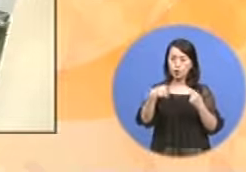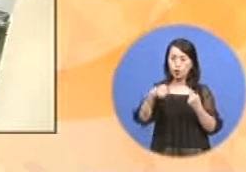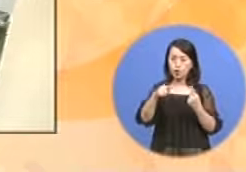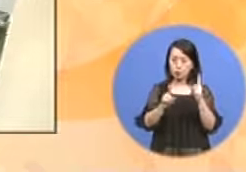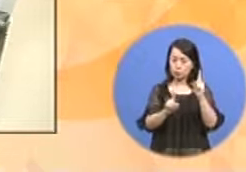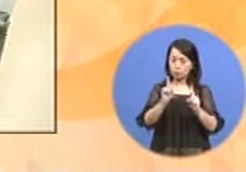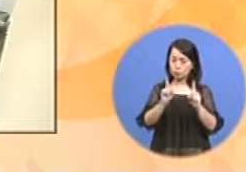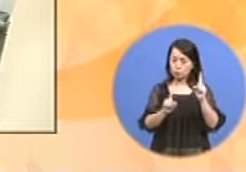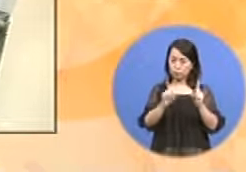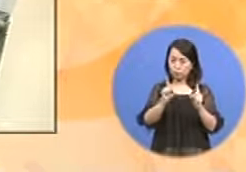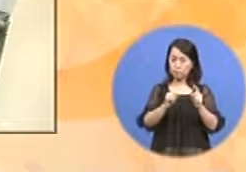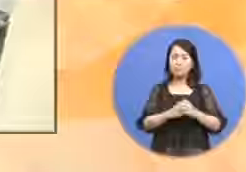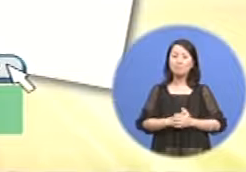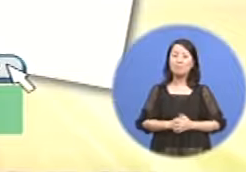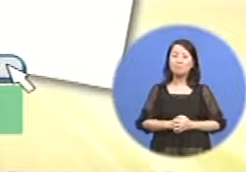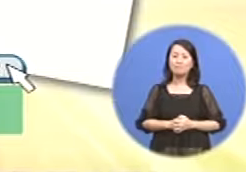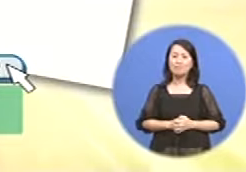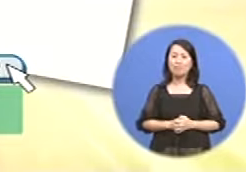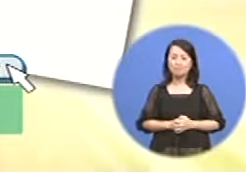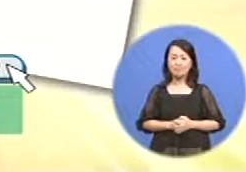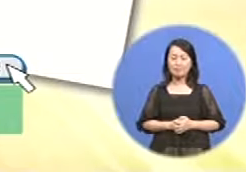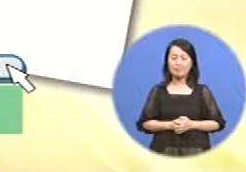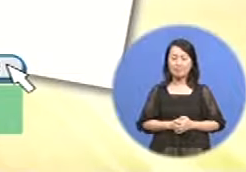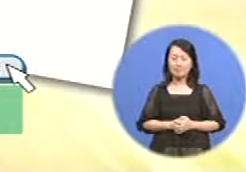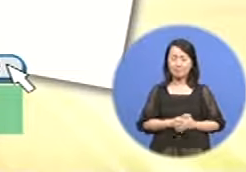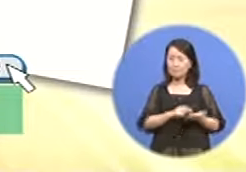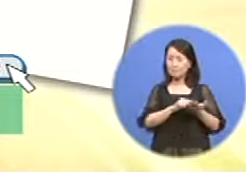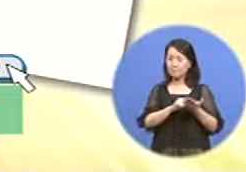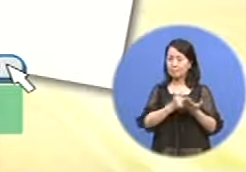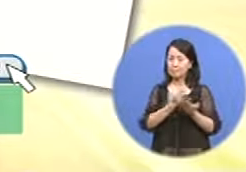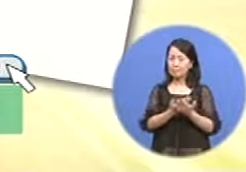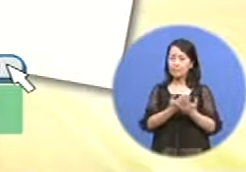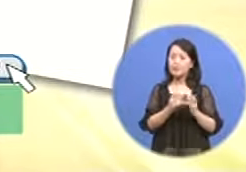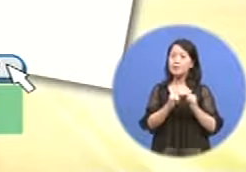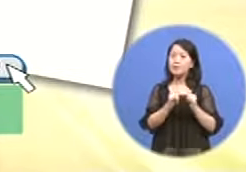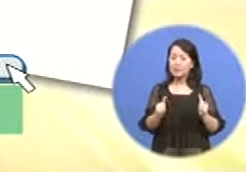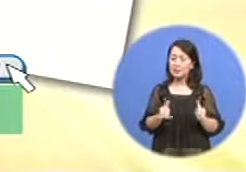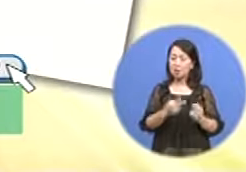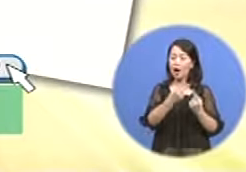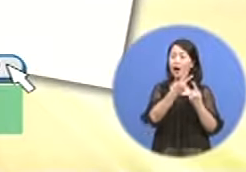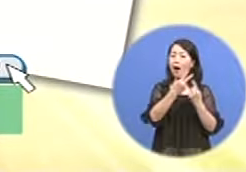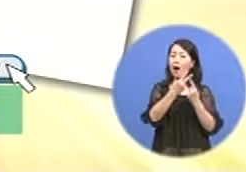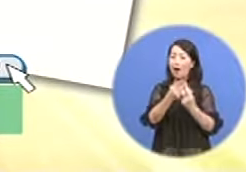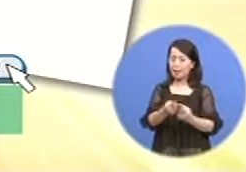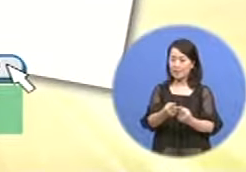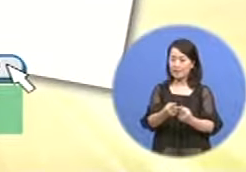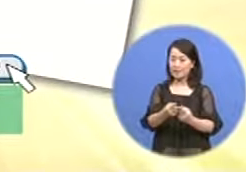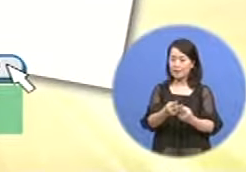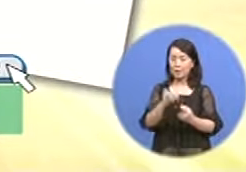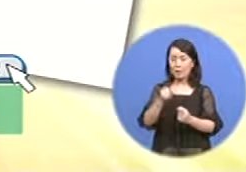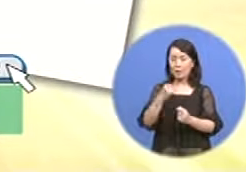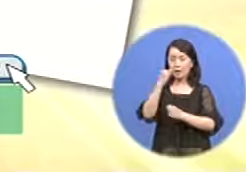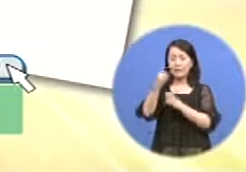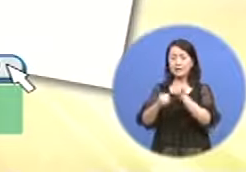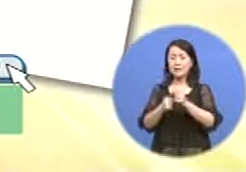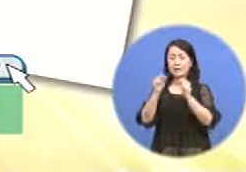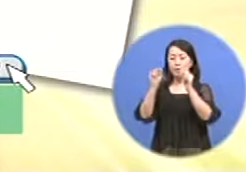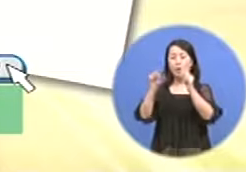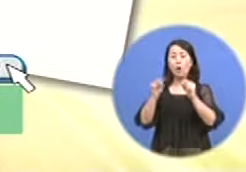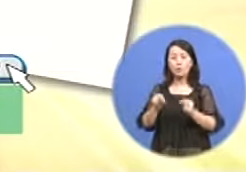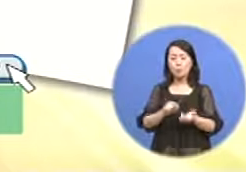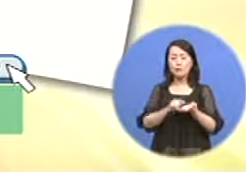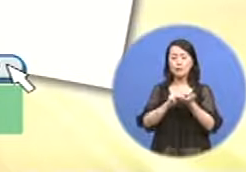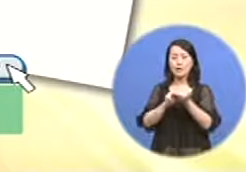だったでしょうか。ご希望の方ははがきまたは紀の国21のホームページからご応募ください